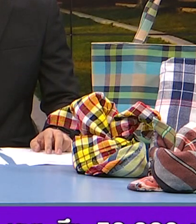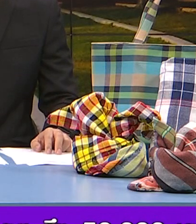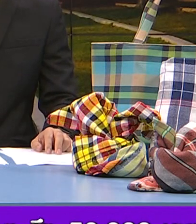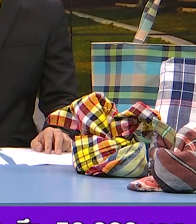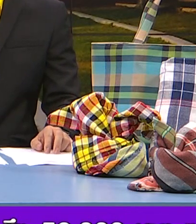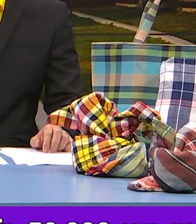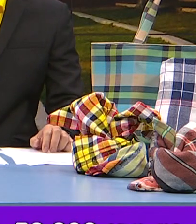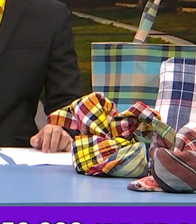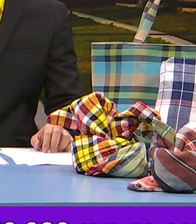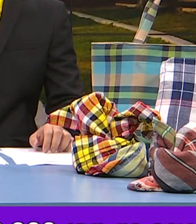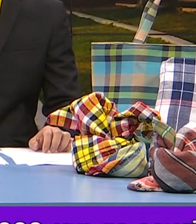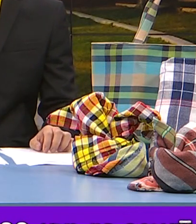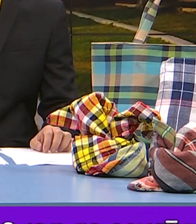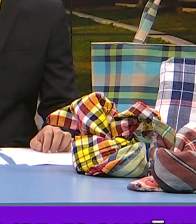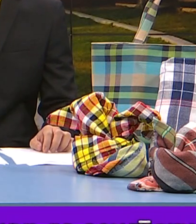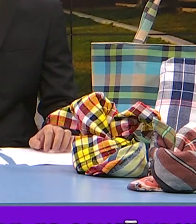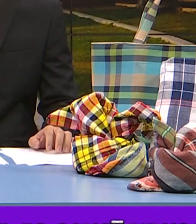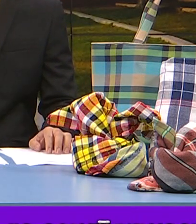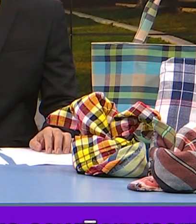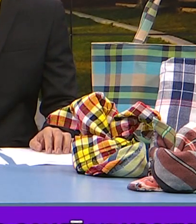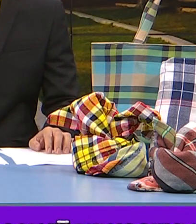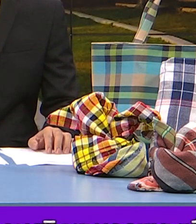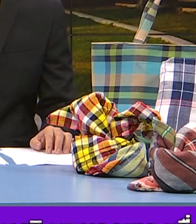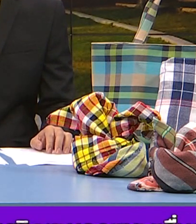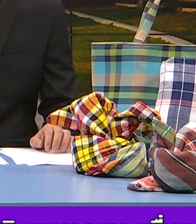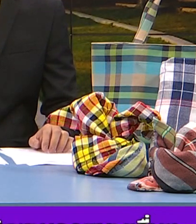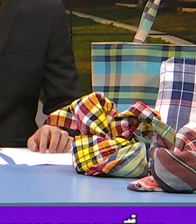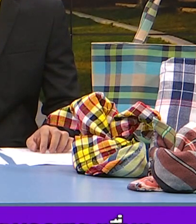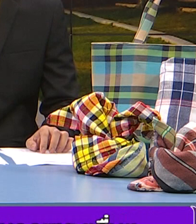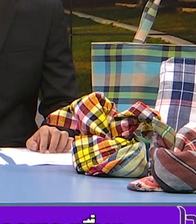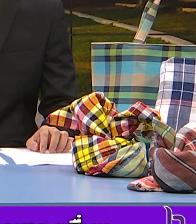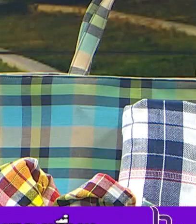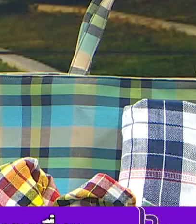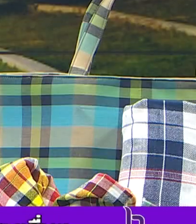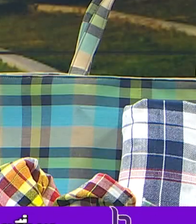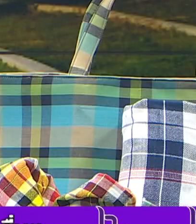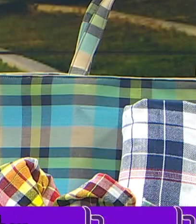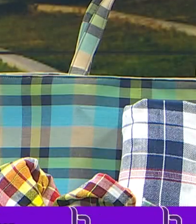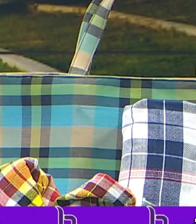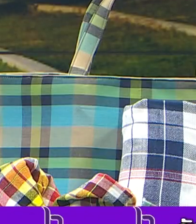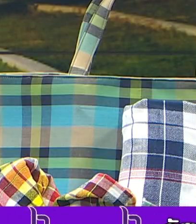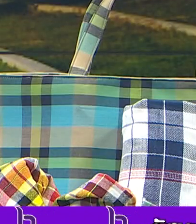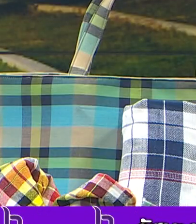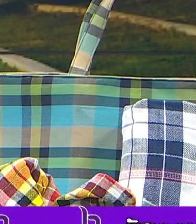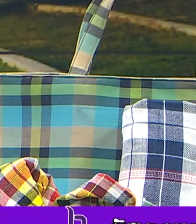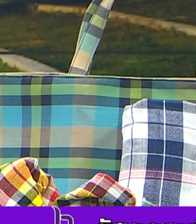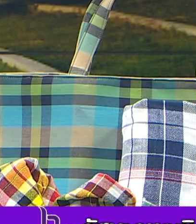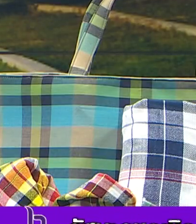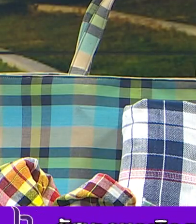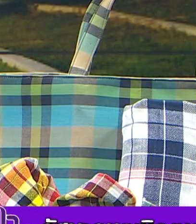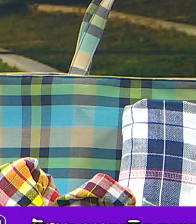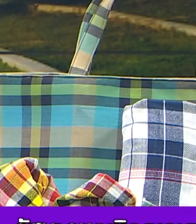อ่ะเรื่องของวันนี้เองกับการอภิปรายอภิปรายครับทางรัฐบาลครับก็พร้อมชี้แจงเรื่องของสวอภิปรายทั่วไปม